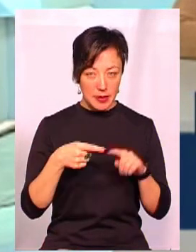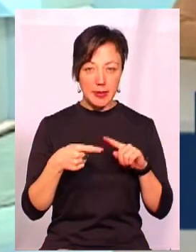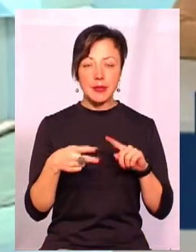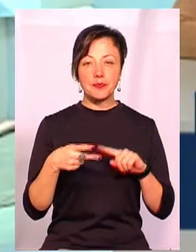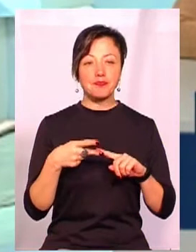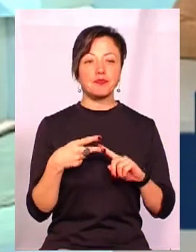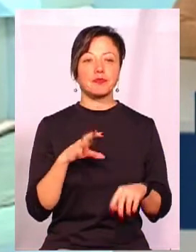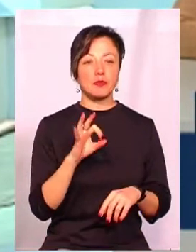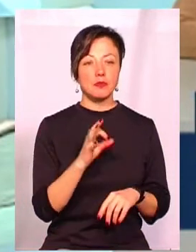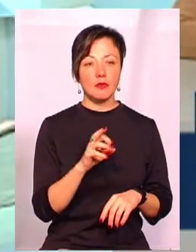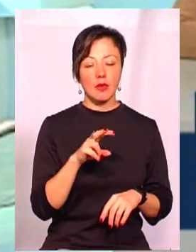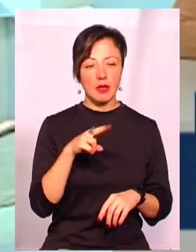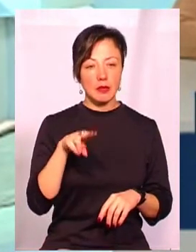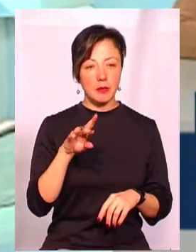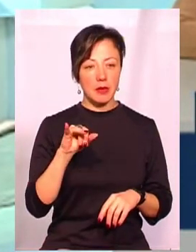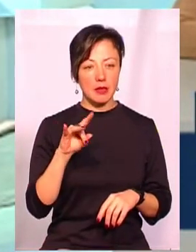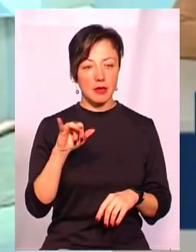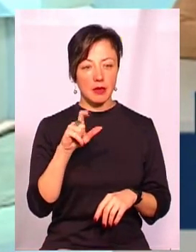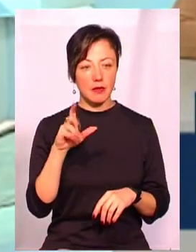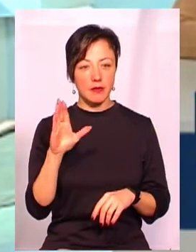вас, пані Наталі. З Оксаною Дмитрієвою,